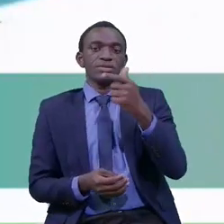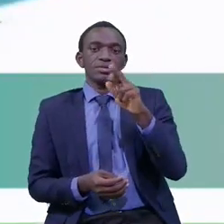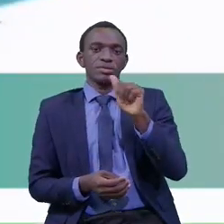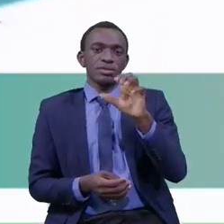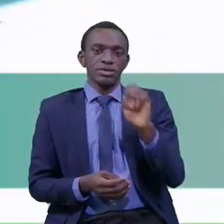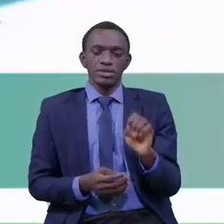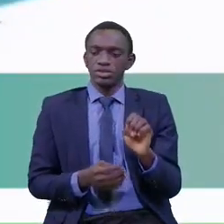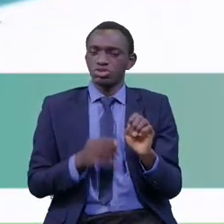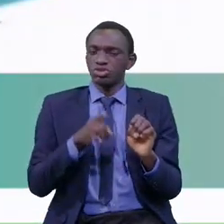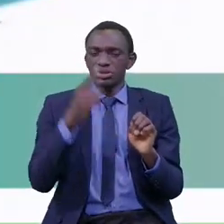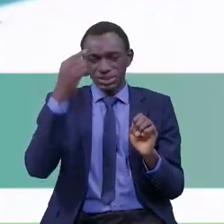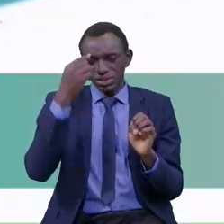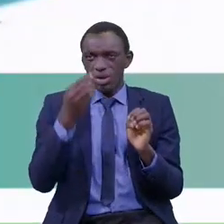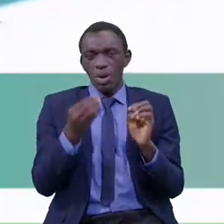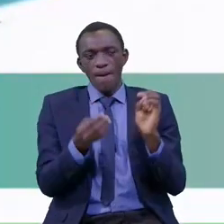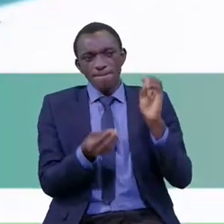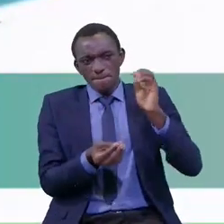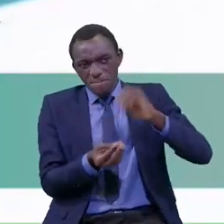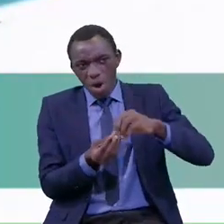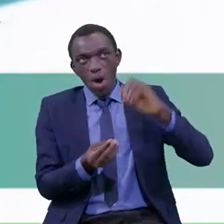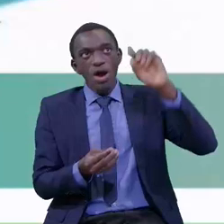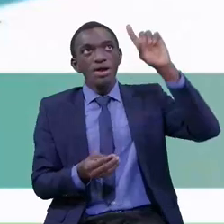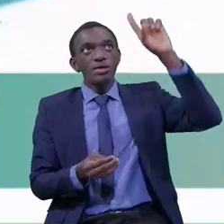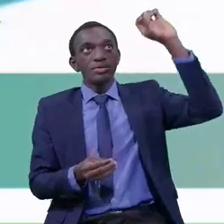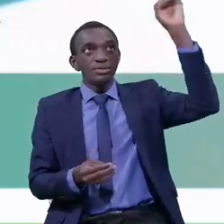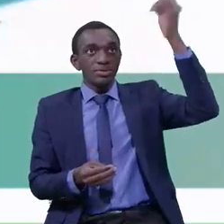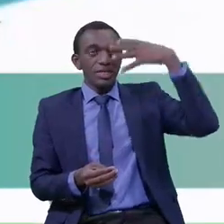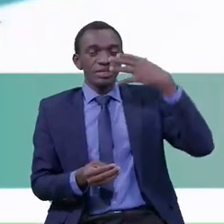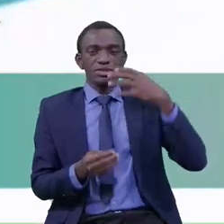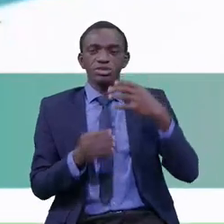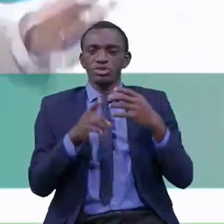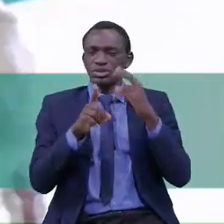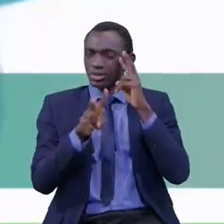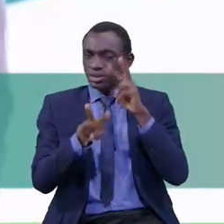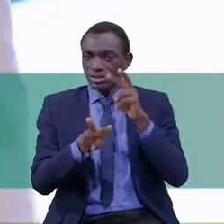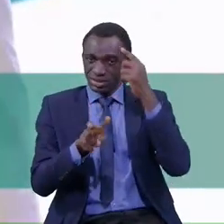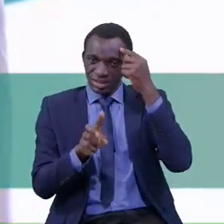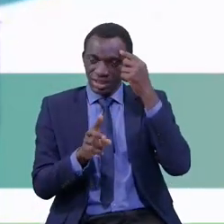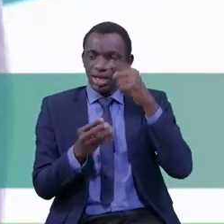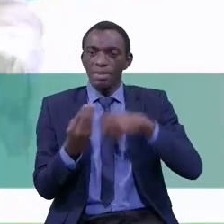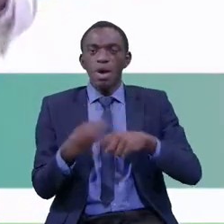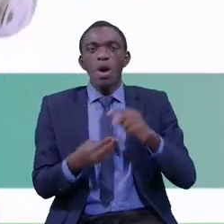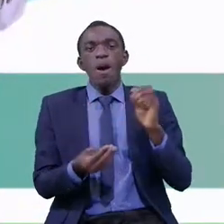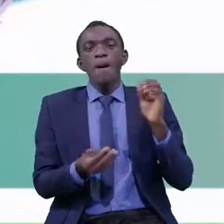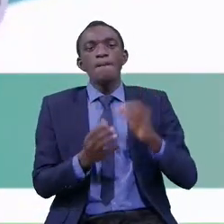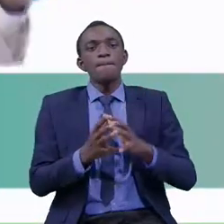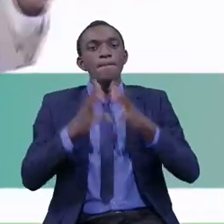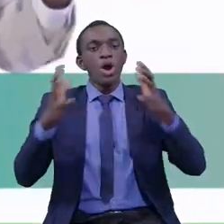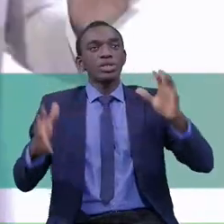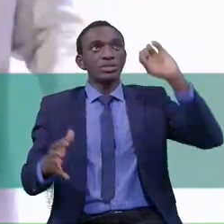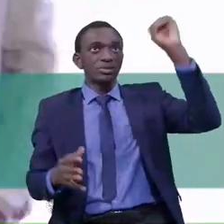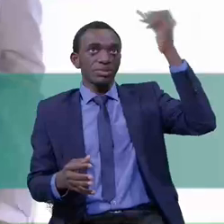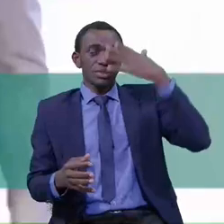Pensez à plus de grâce. Pensez à beaucoup de grâce. Pensez à une multitude de